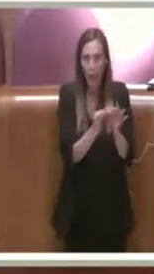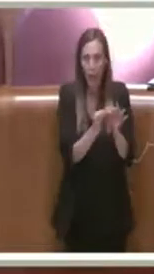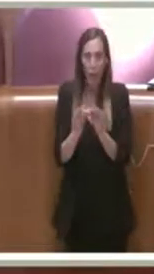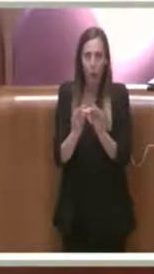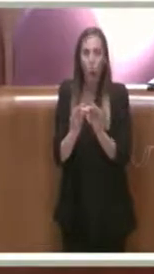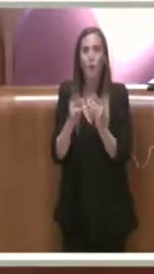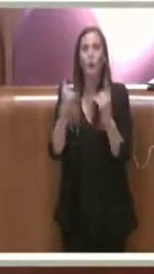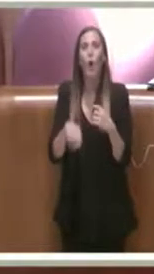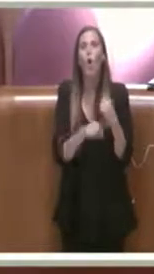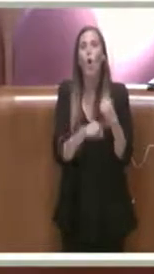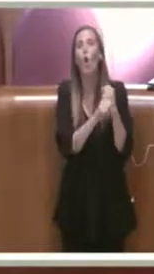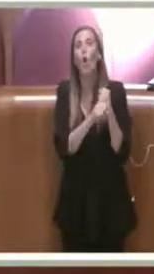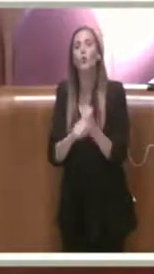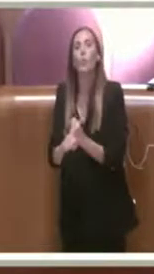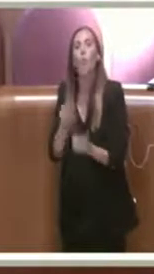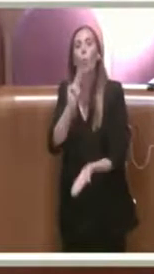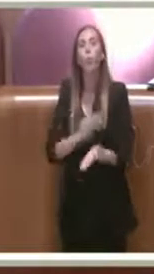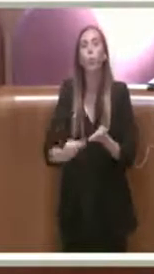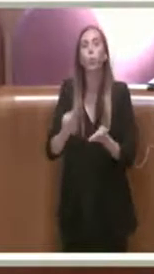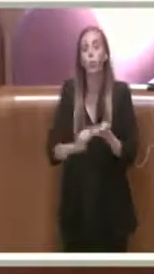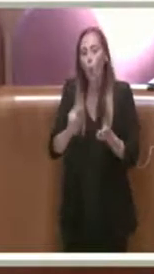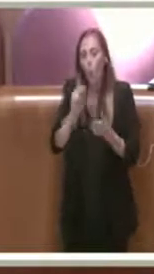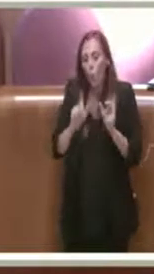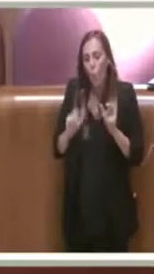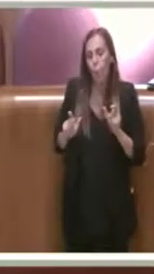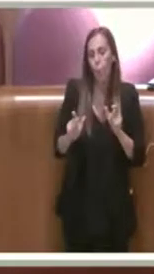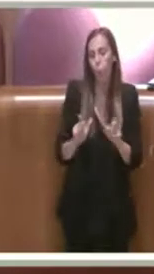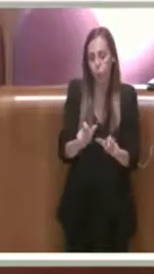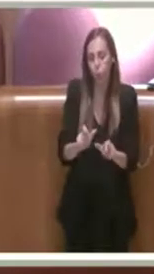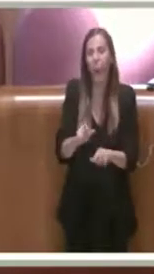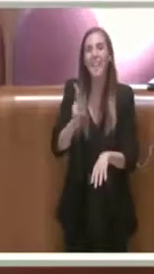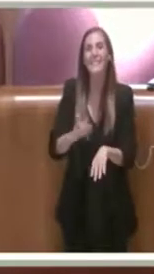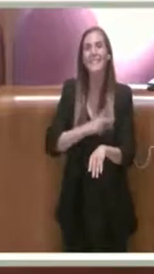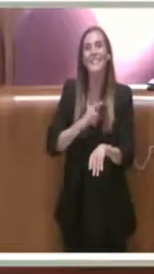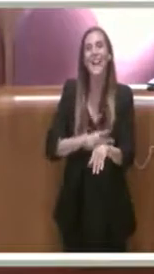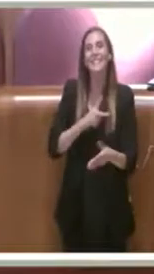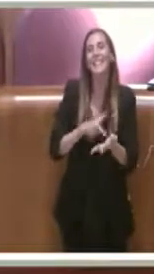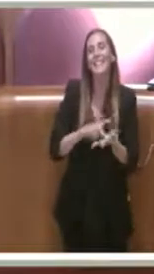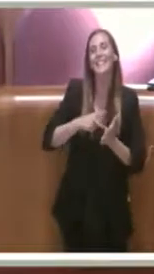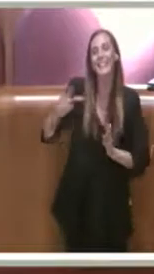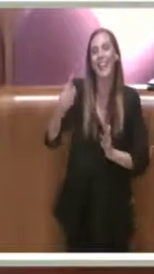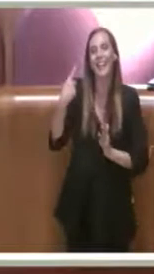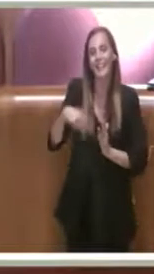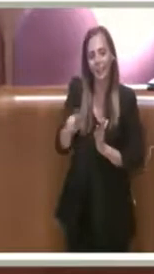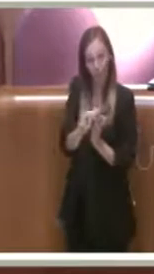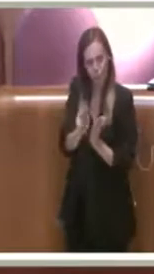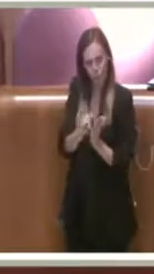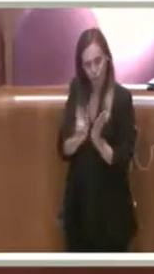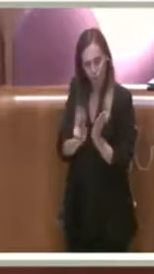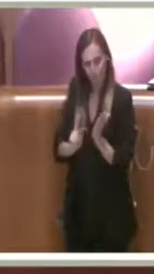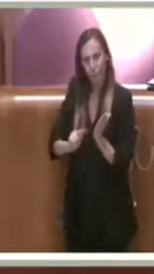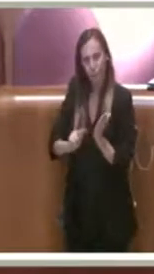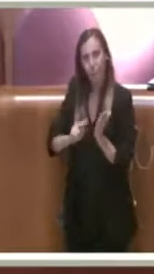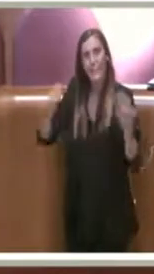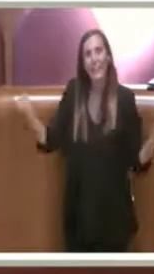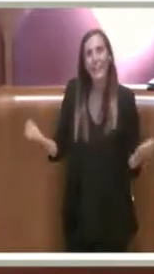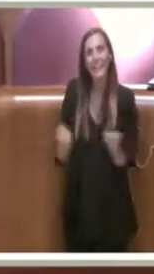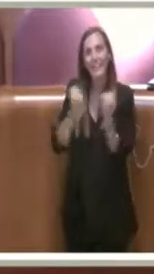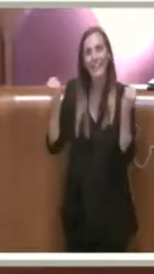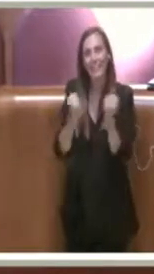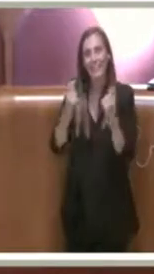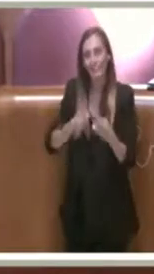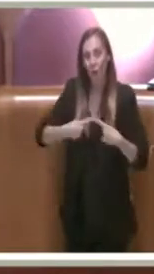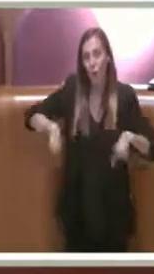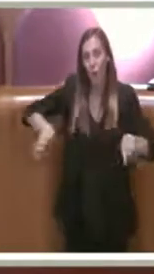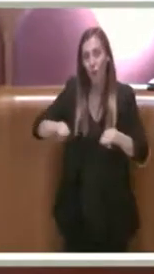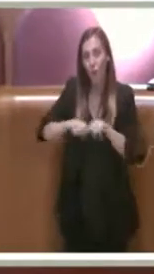la costituzione di un apposito ufficio per la funzione di assistenza tecnica alla redazione degli atti di iniziativa consigliare. Ad oggi